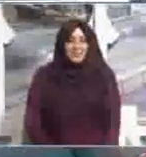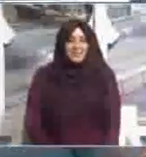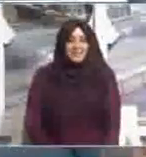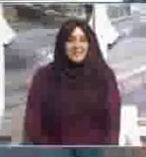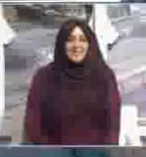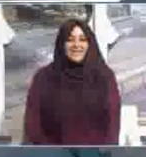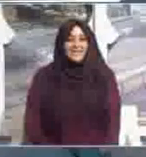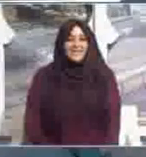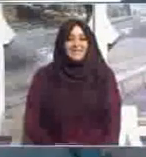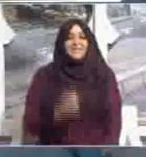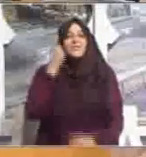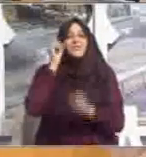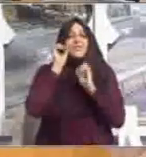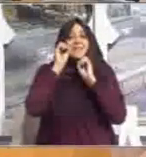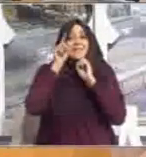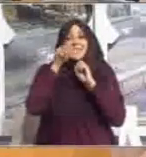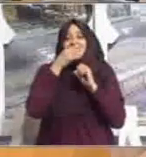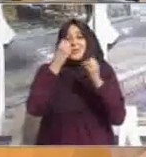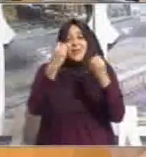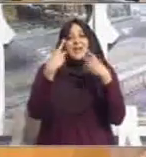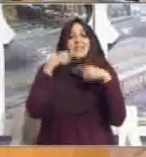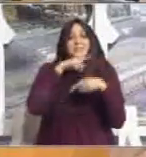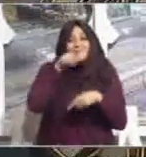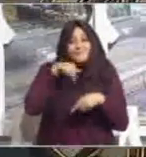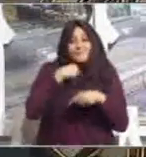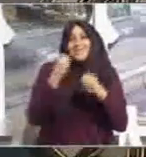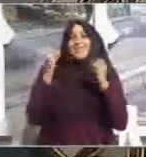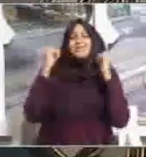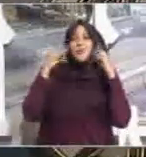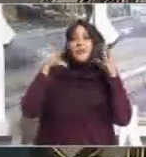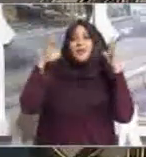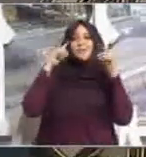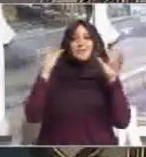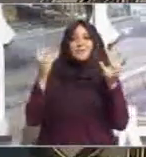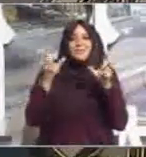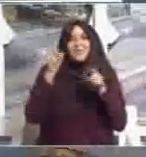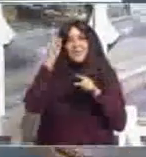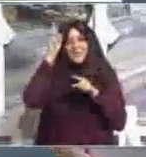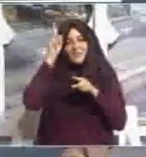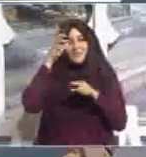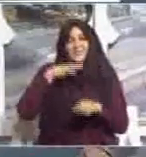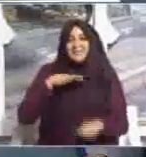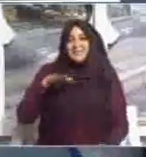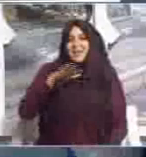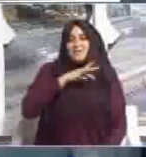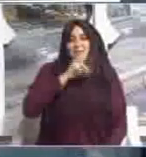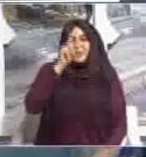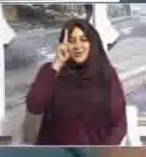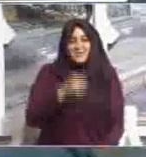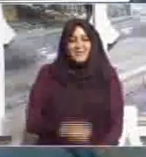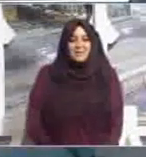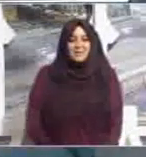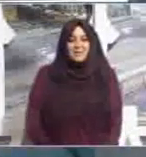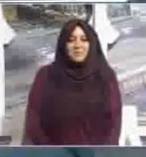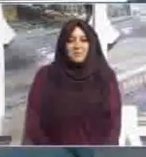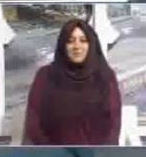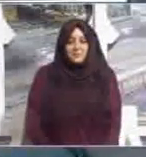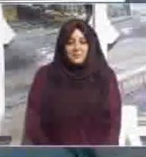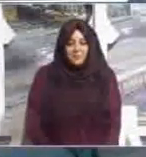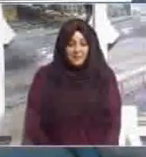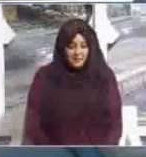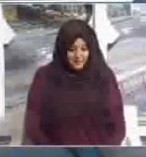يخليكم منورين ان شاء الله وراكم منورين الشاشه. الله يسلمك يبارك فيك. والسلام عليكم. وعليكم السلام ورحمه الله. سيدي احمد شكون اللي معنا؟